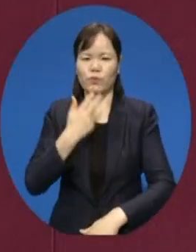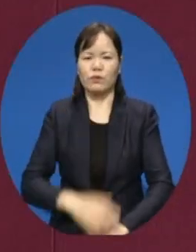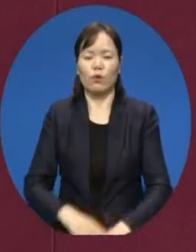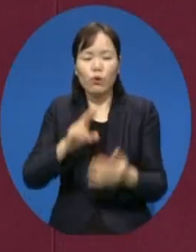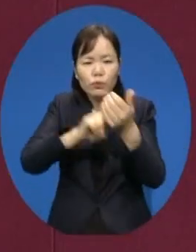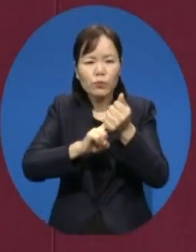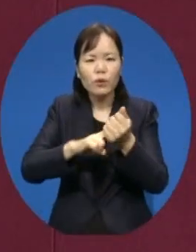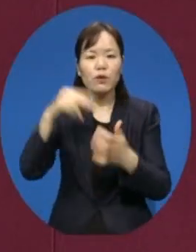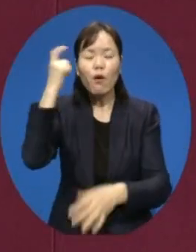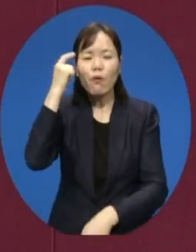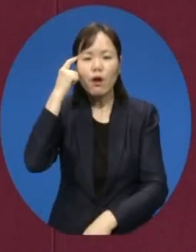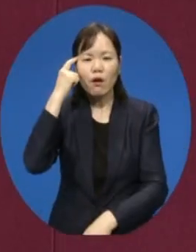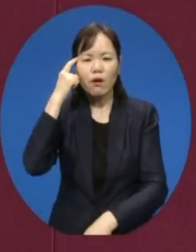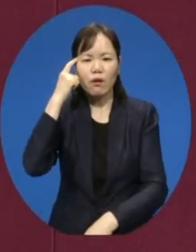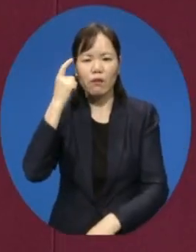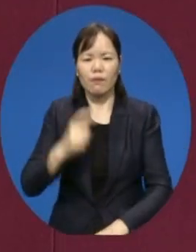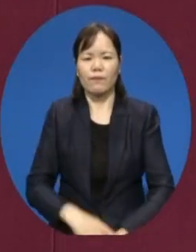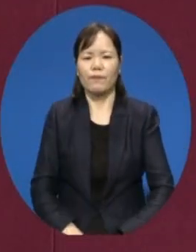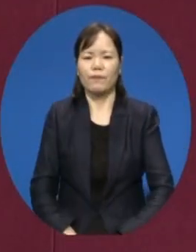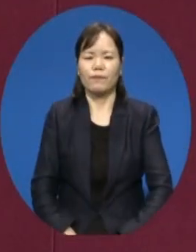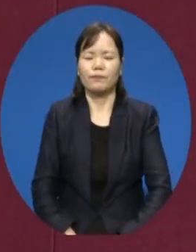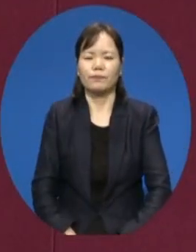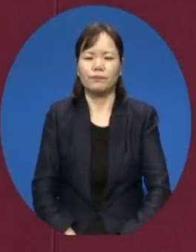왜 숨겼습니까? 뭐가 캥겼습니까?